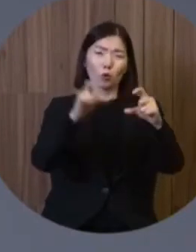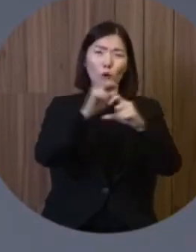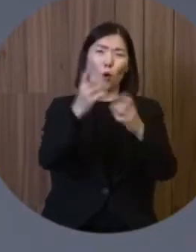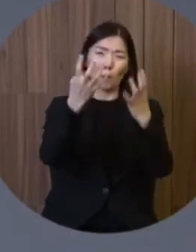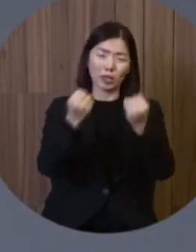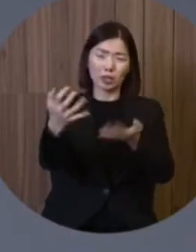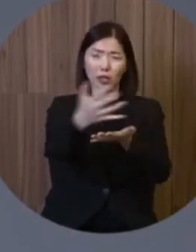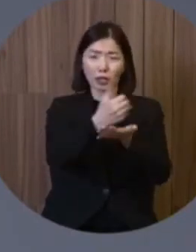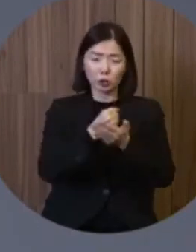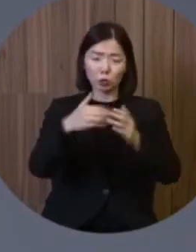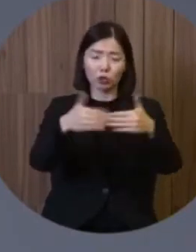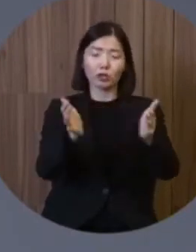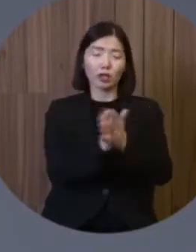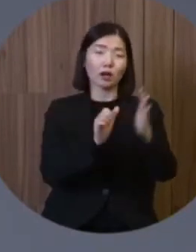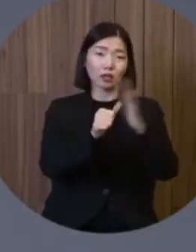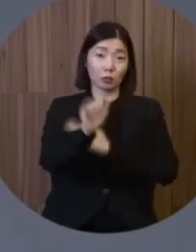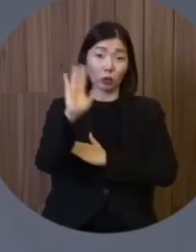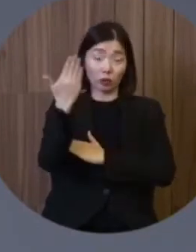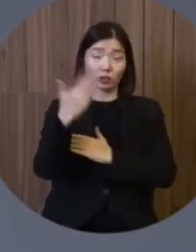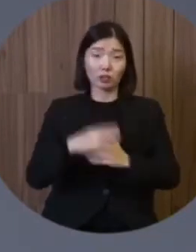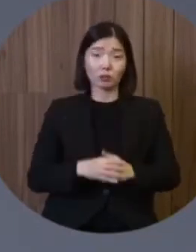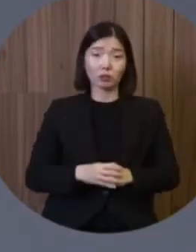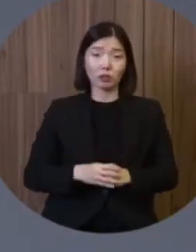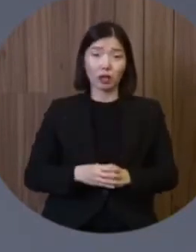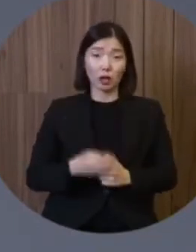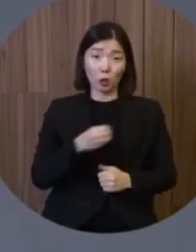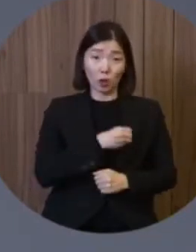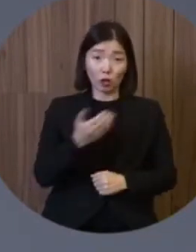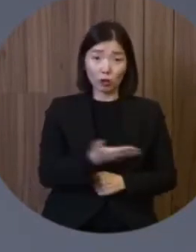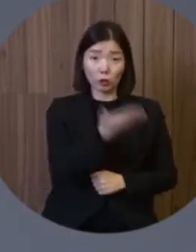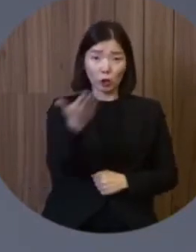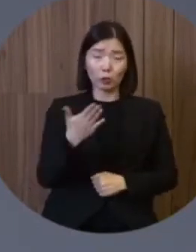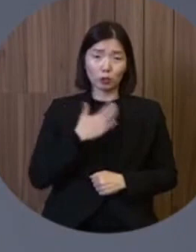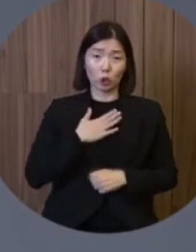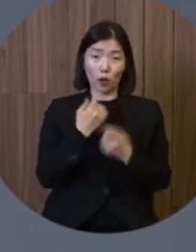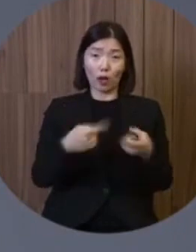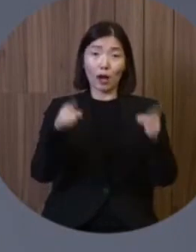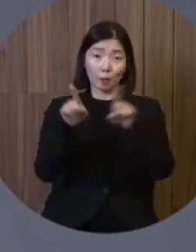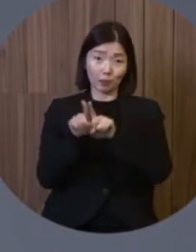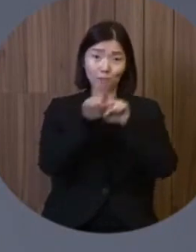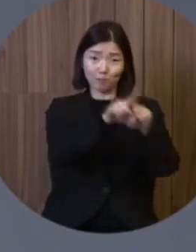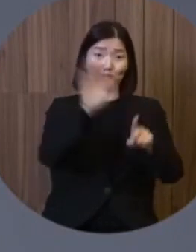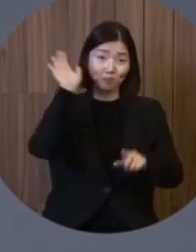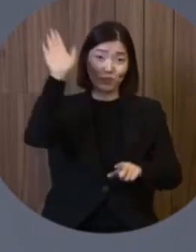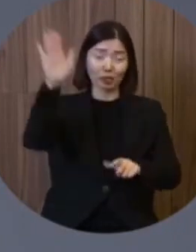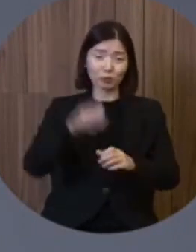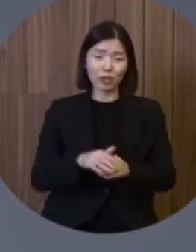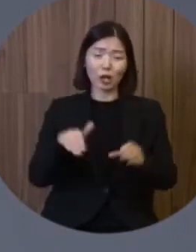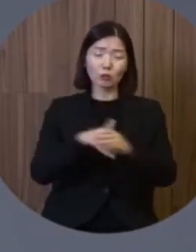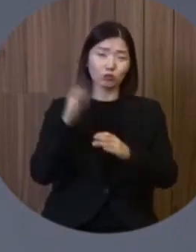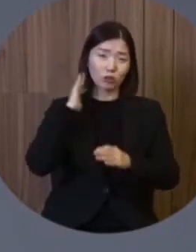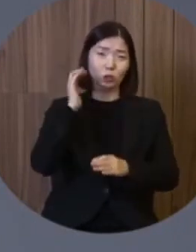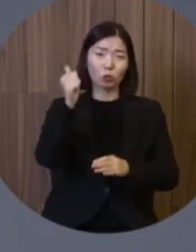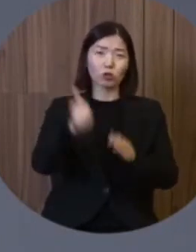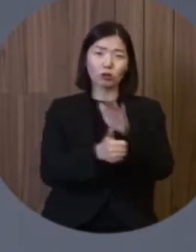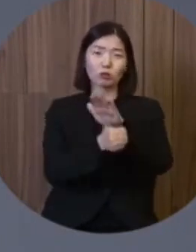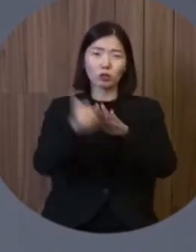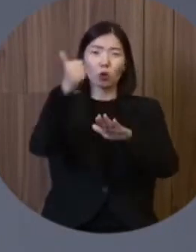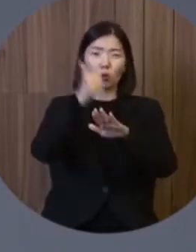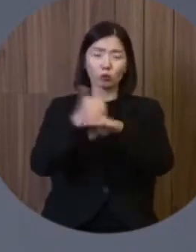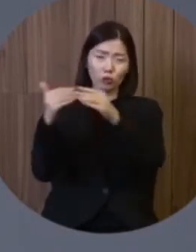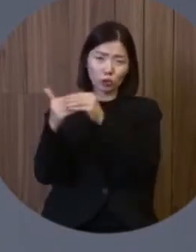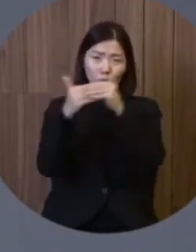가져오는 당대표가 되겠습니다. 동지 여러분, 우원식과 함께 갑시다. 문재인 정부를 성공으로